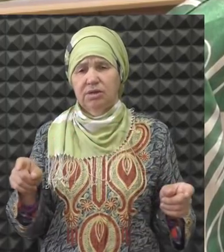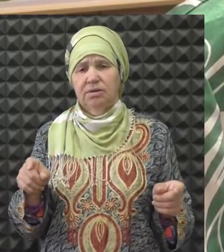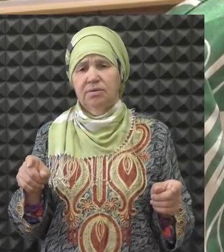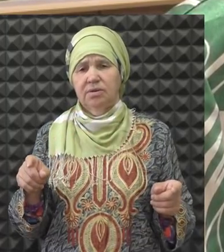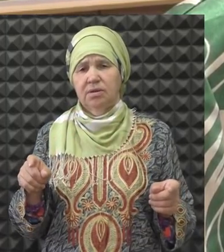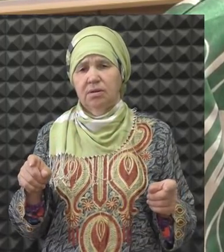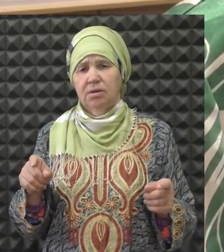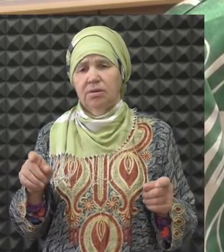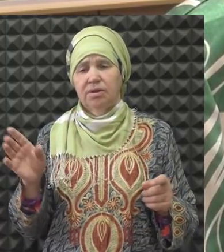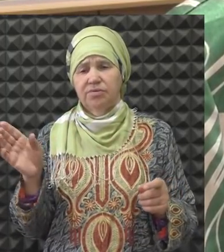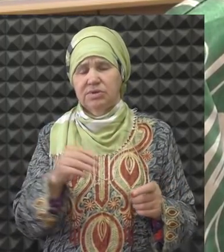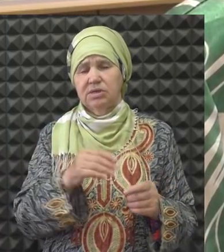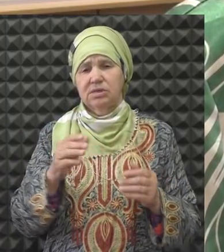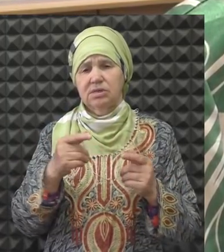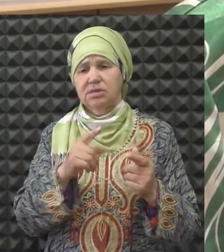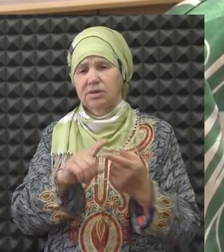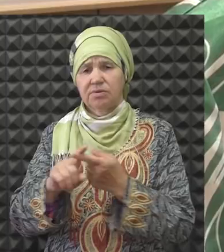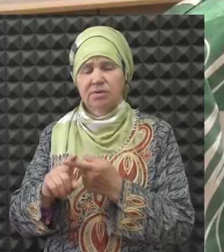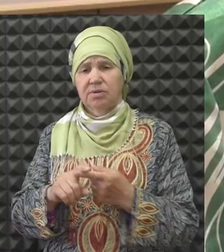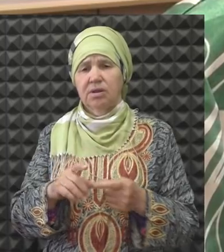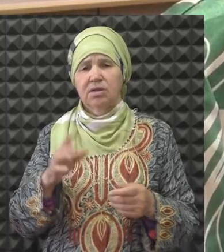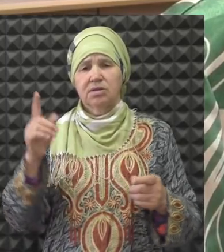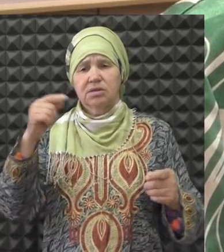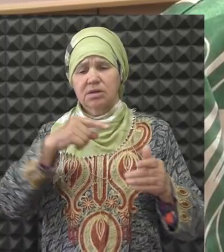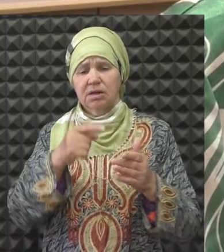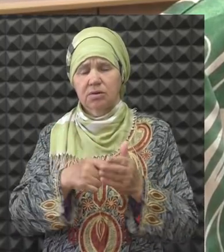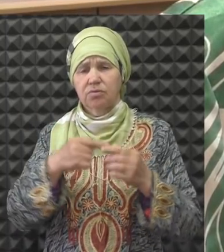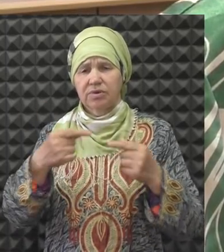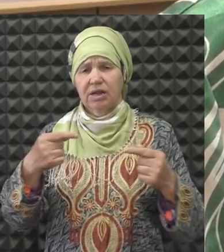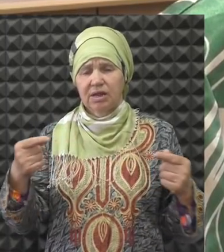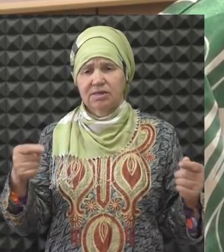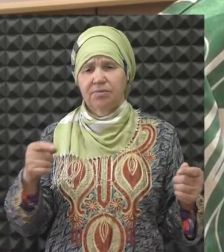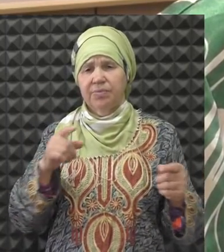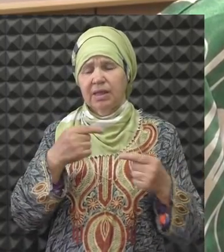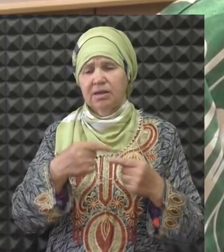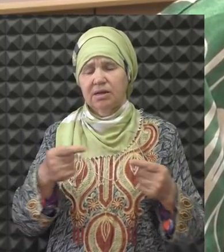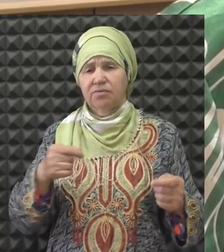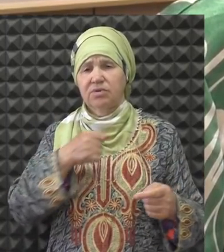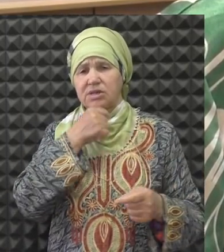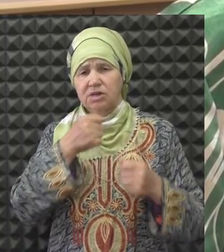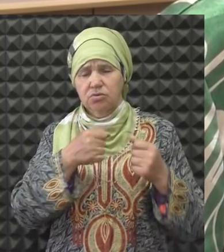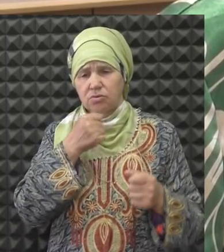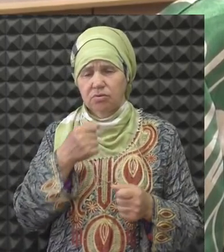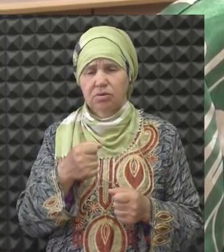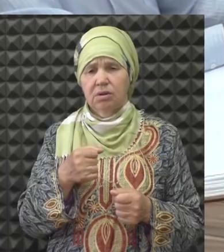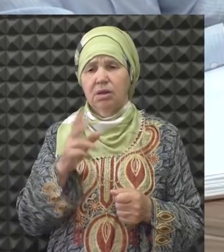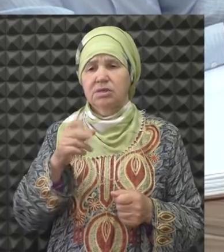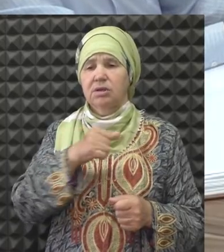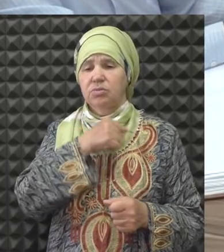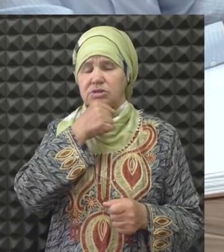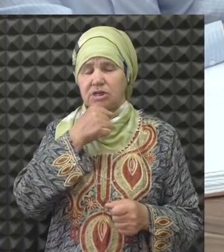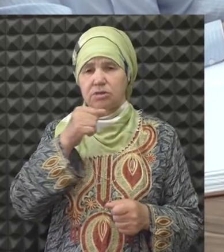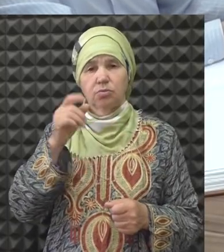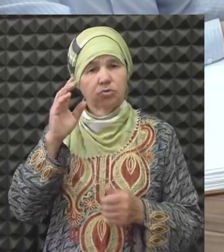много людей и со всех регионов, разные, разных возрастов.